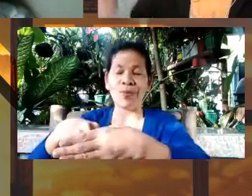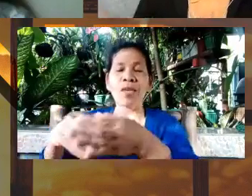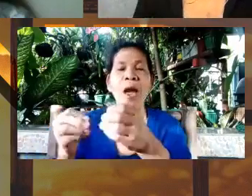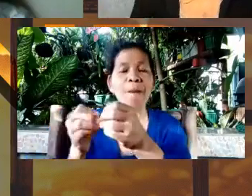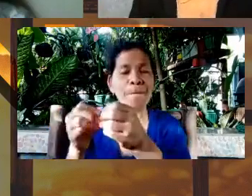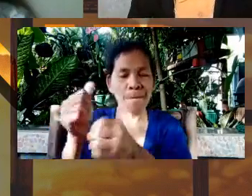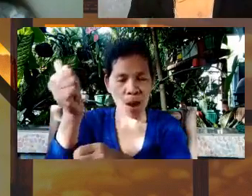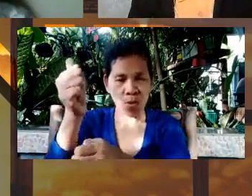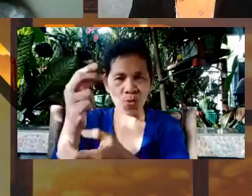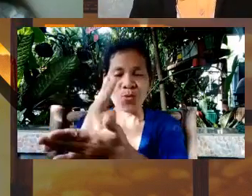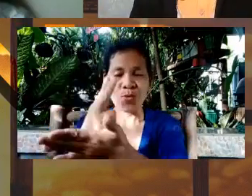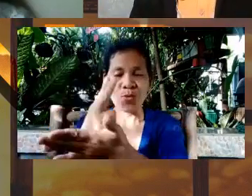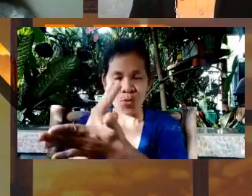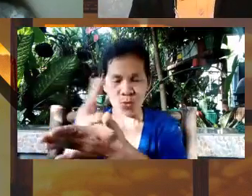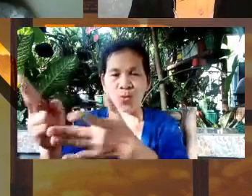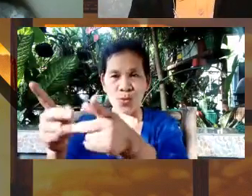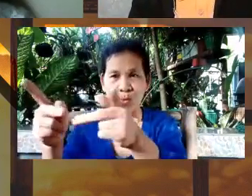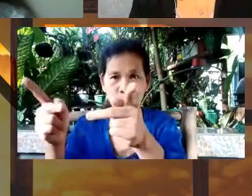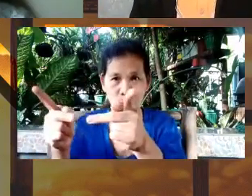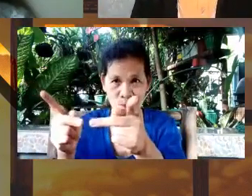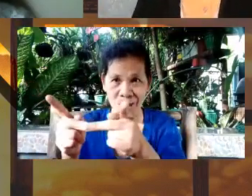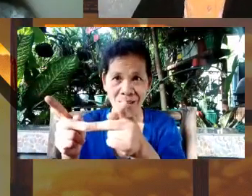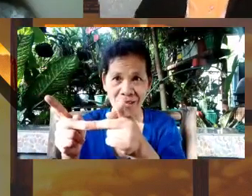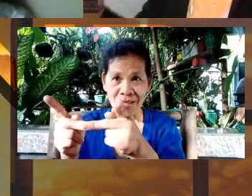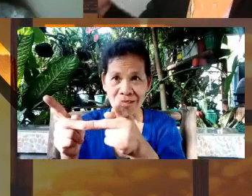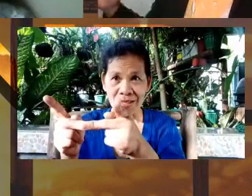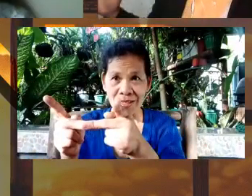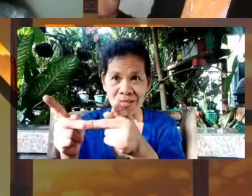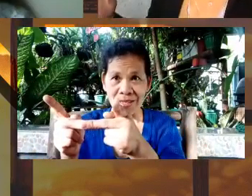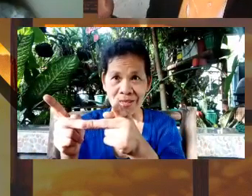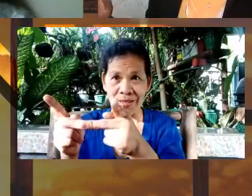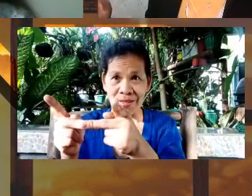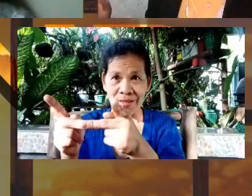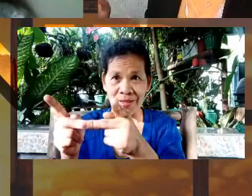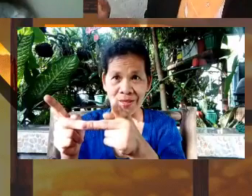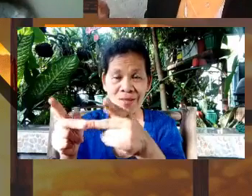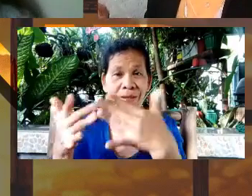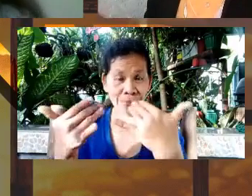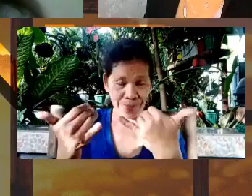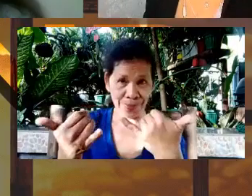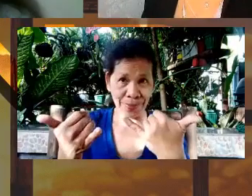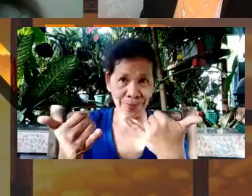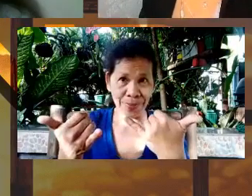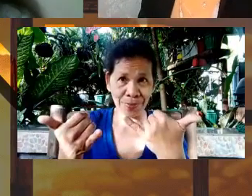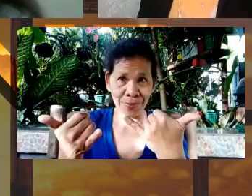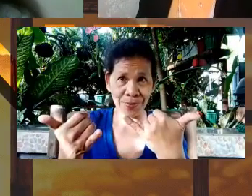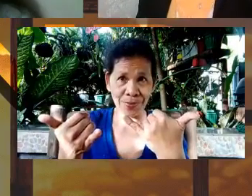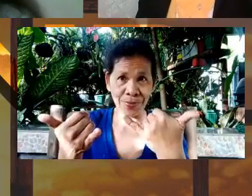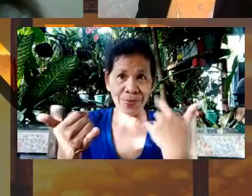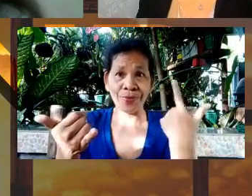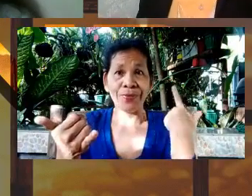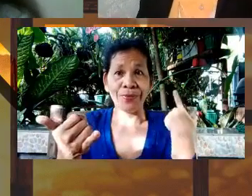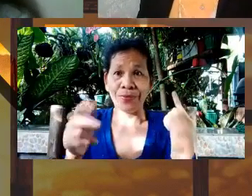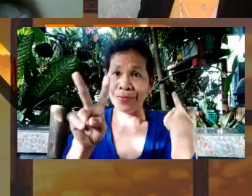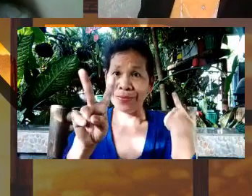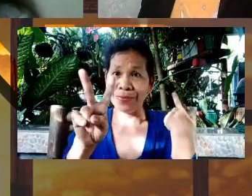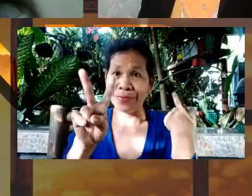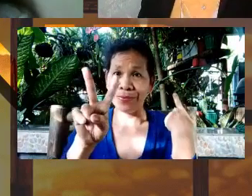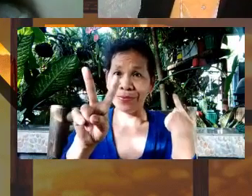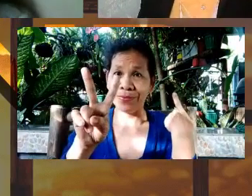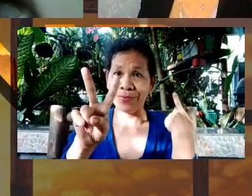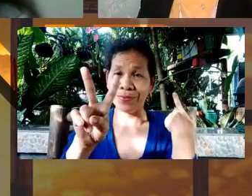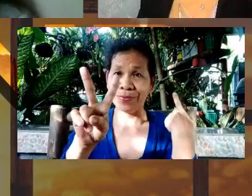kabanal-banalang dako. At sa panahong iyan ay mayroong dalawa